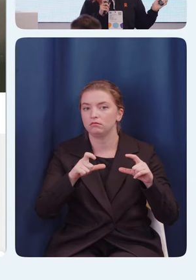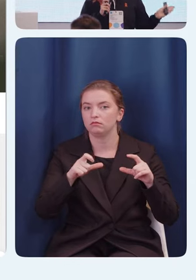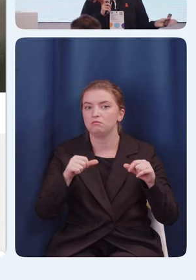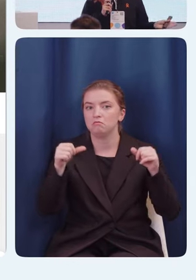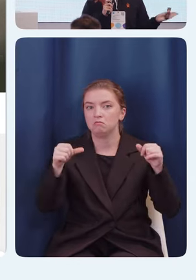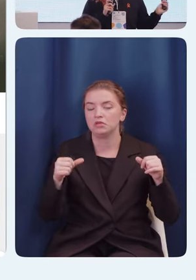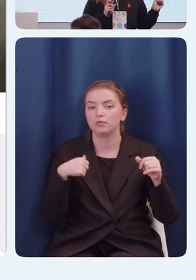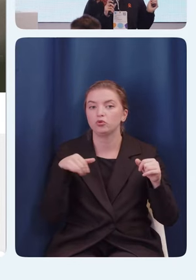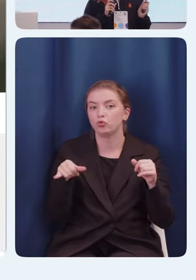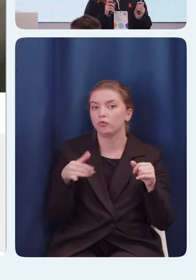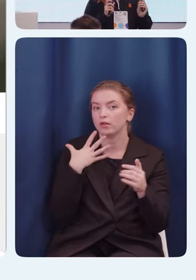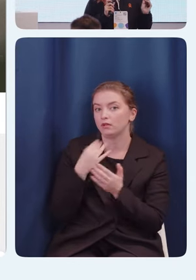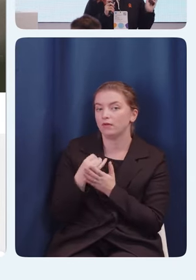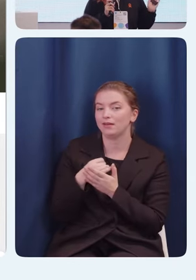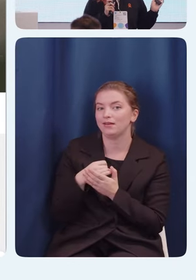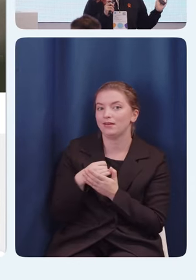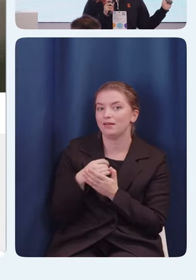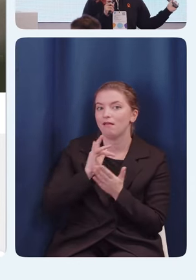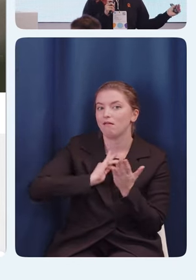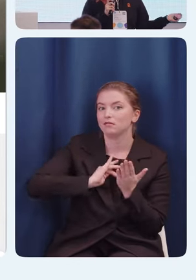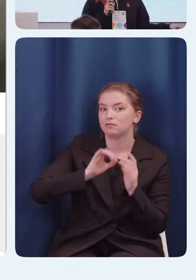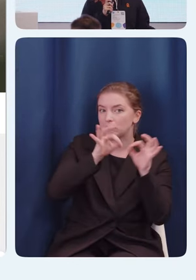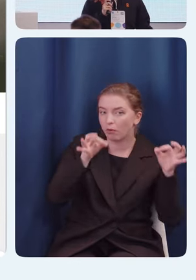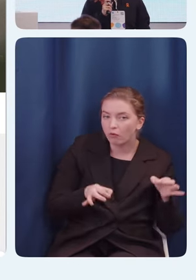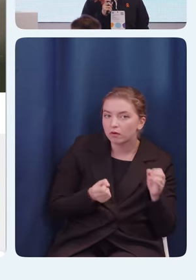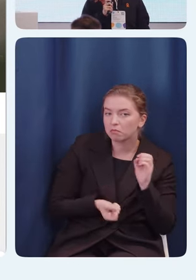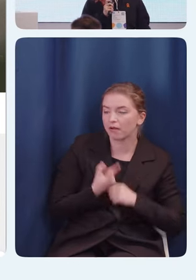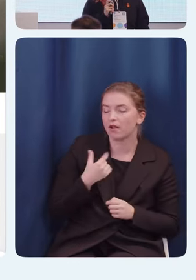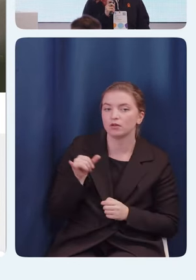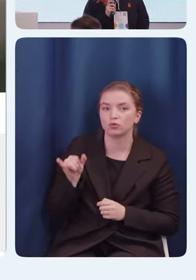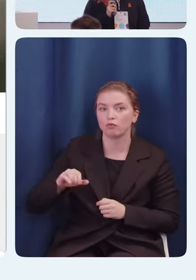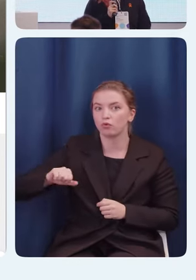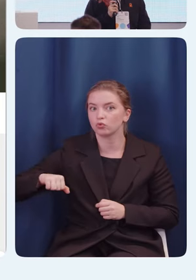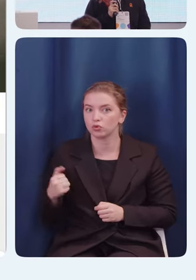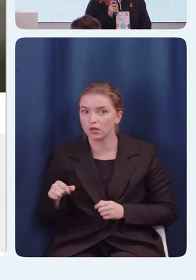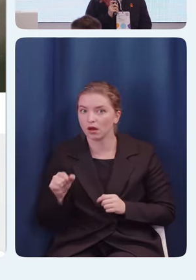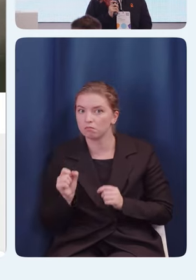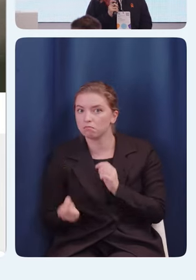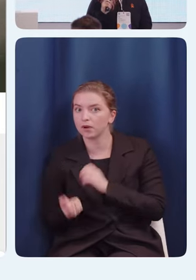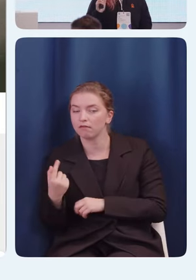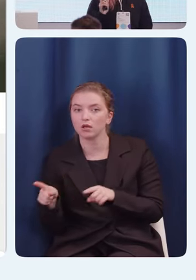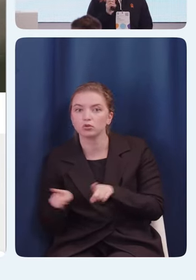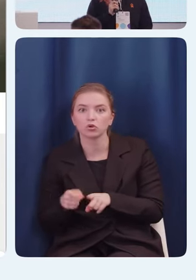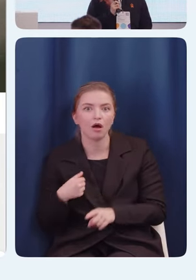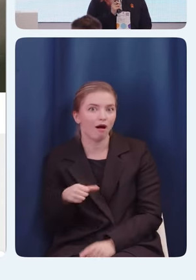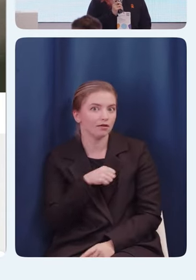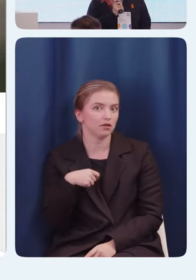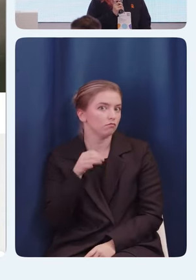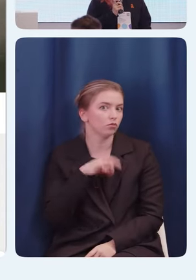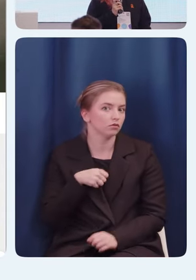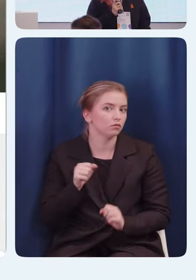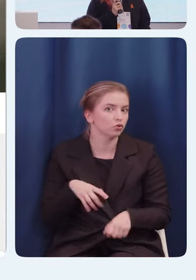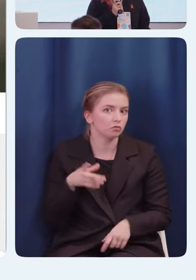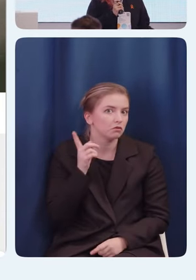на странице, также в ленте его друзей, но пользователь может даже не узнать о том, что он совершил